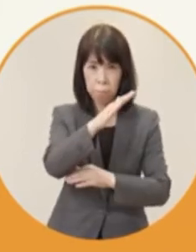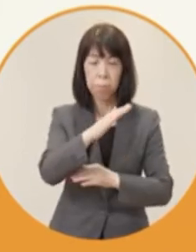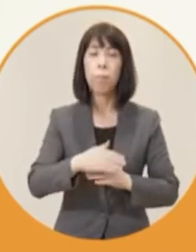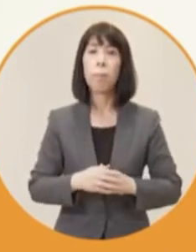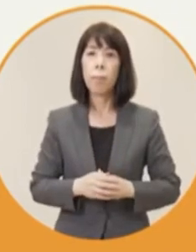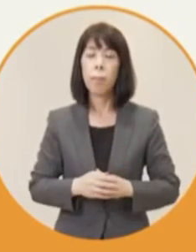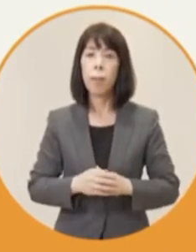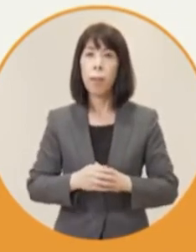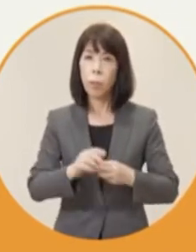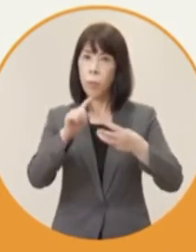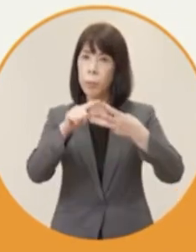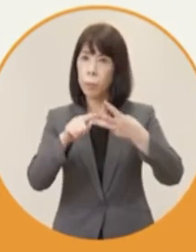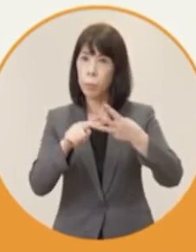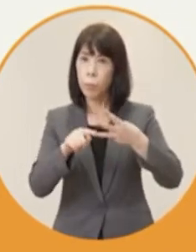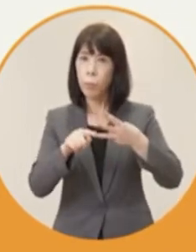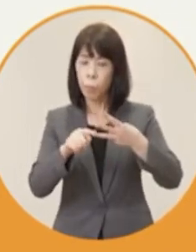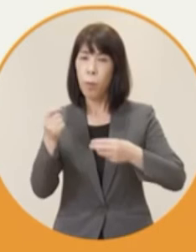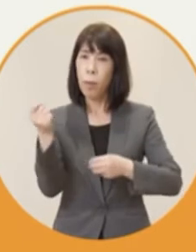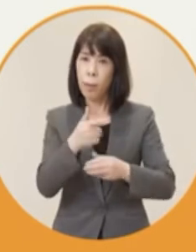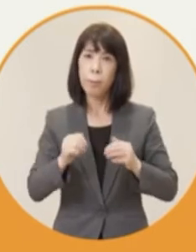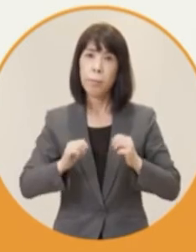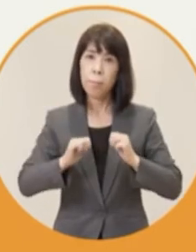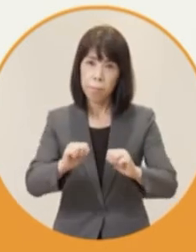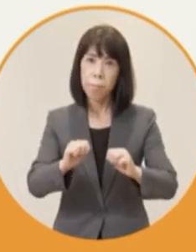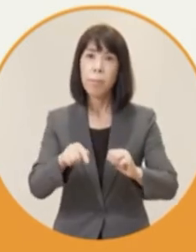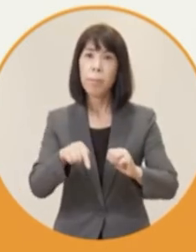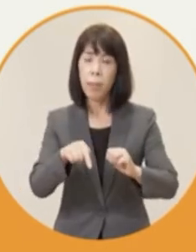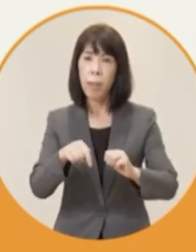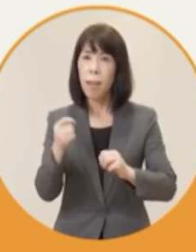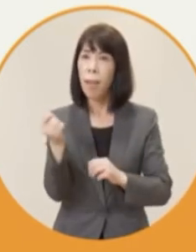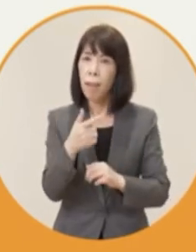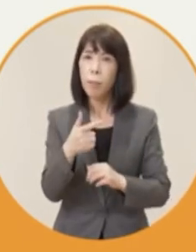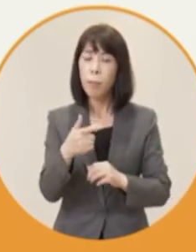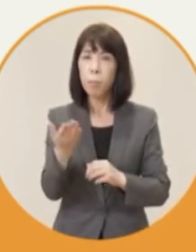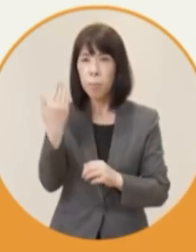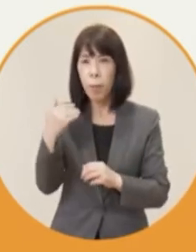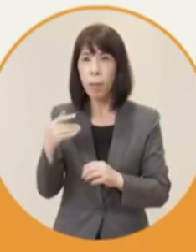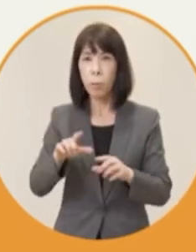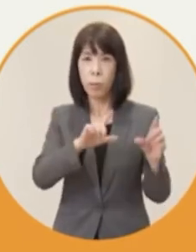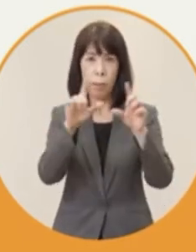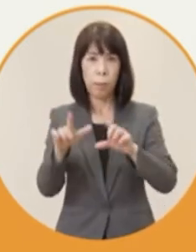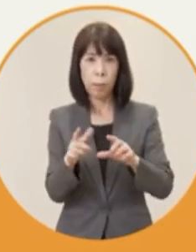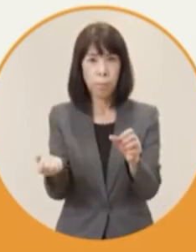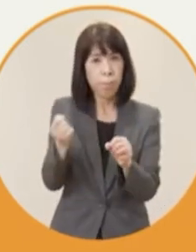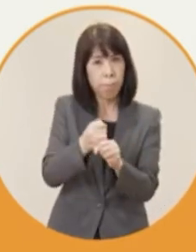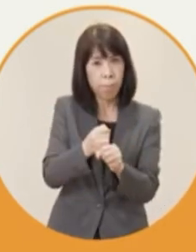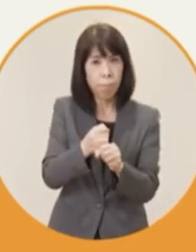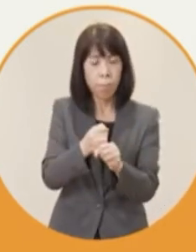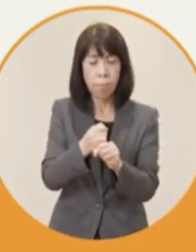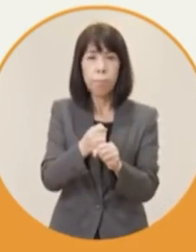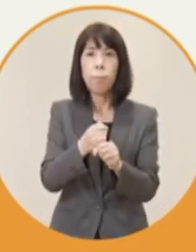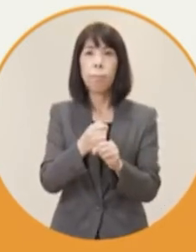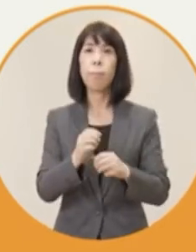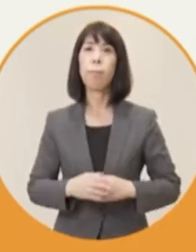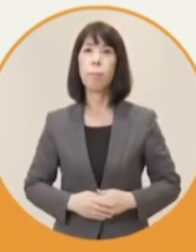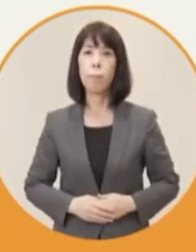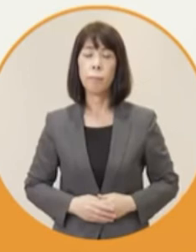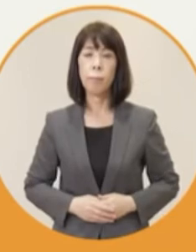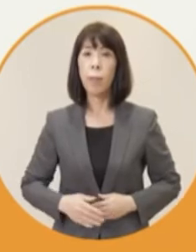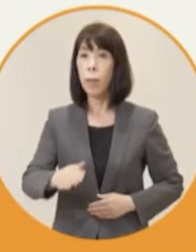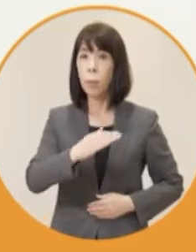かす、この3つの策をスピード感を持って実行し、1日も早く普通の生活を取り戻します